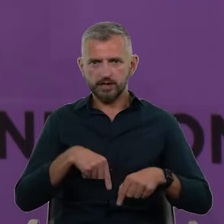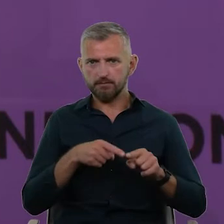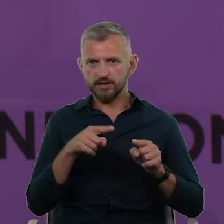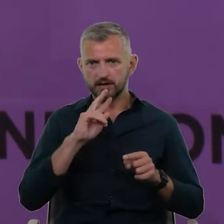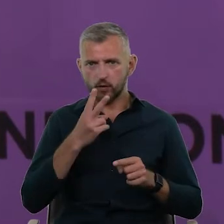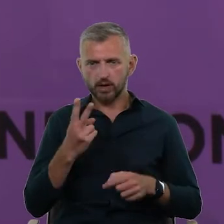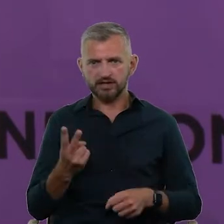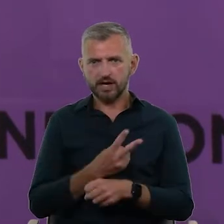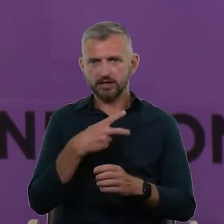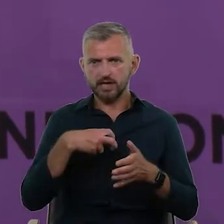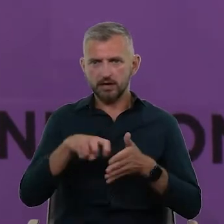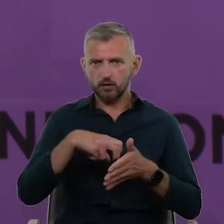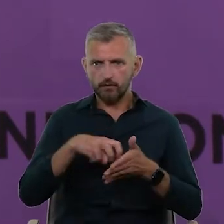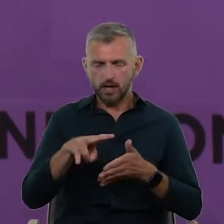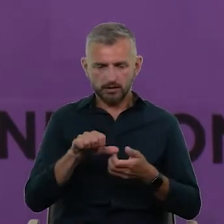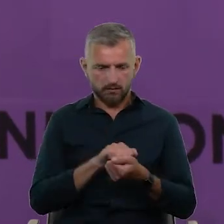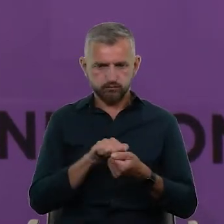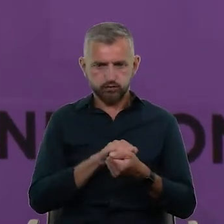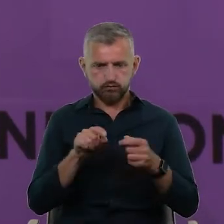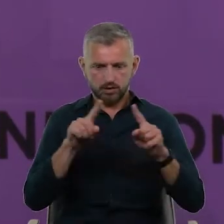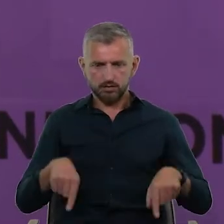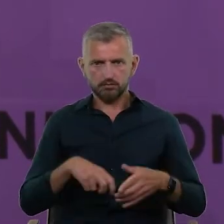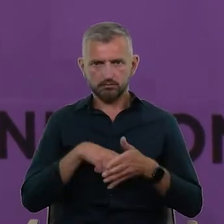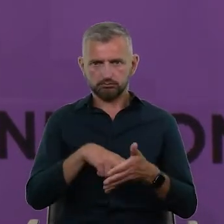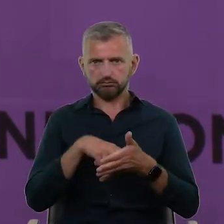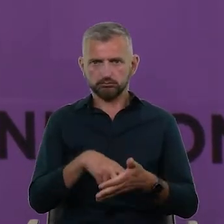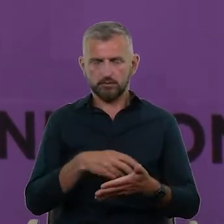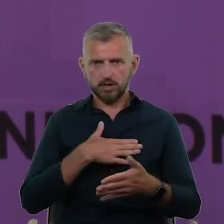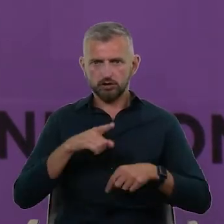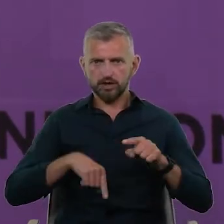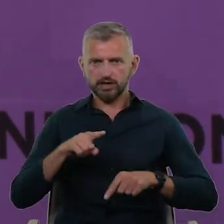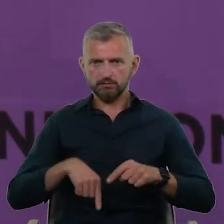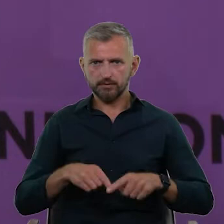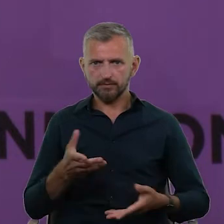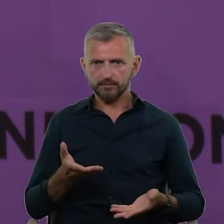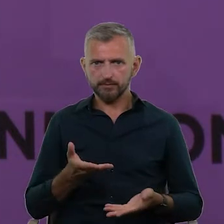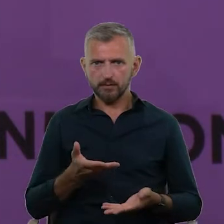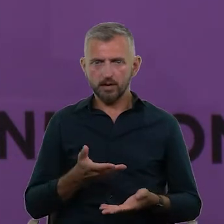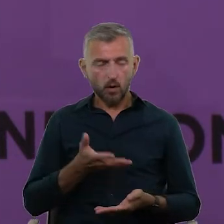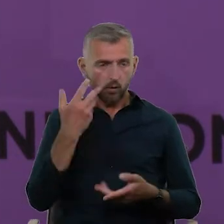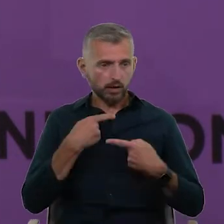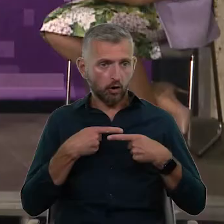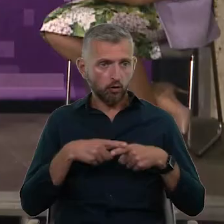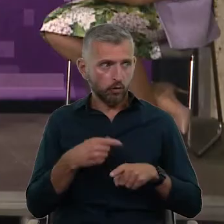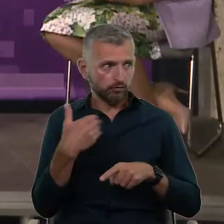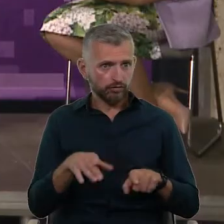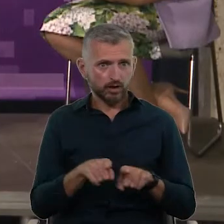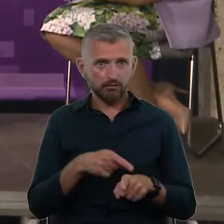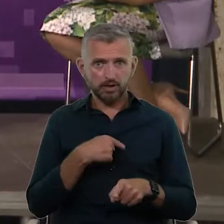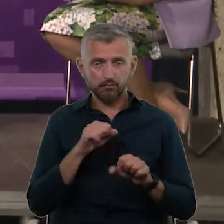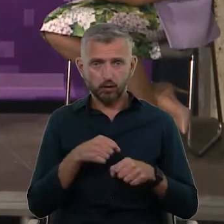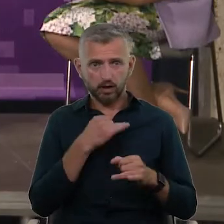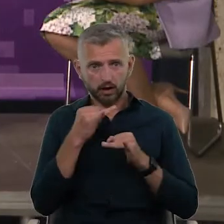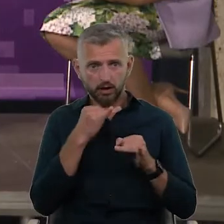2 роки 2 рази листування на в листах з нашими рідними. Тобто в момент, коли технології вже дійшли до того, що ми могли з ними